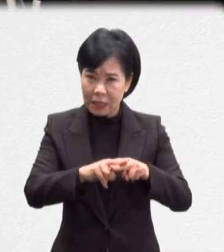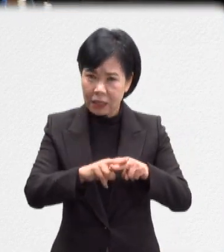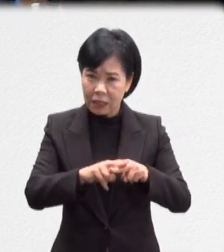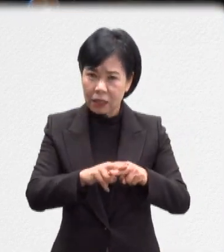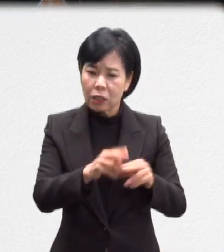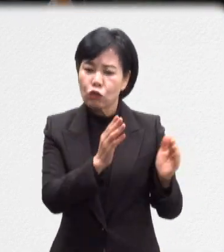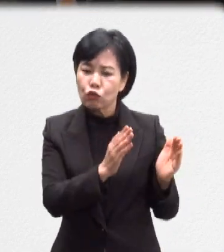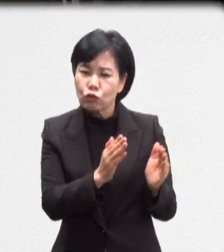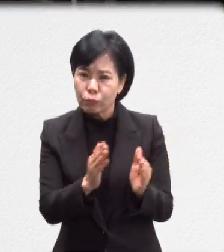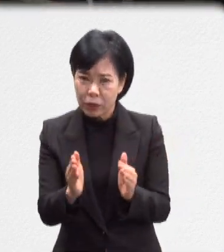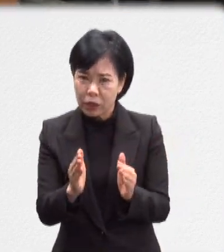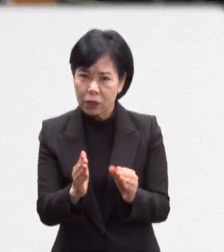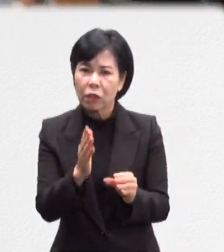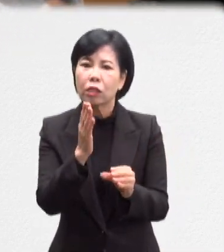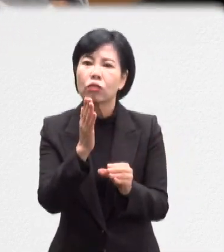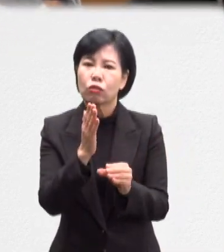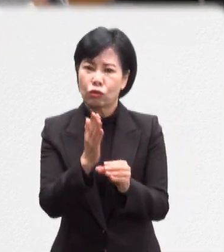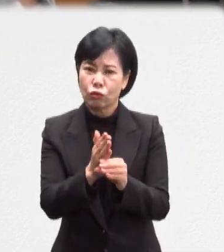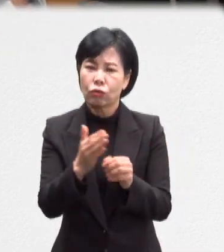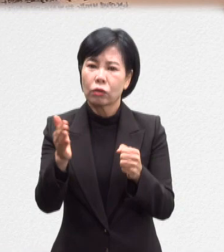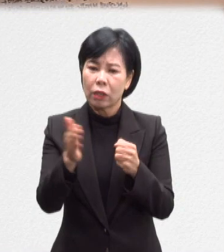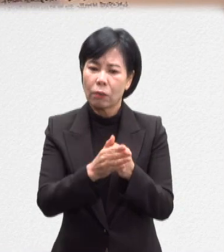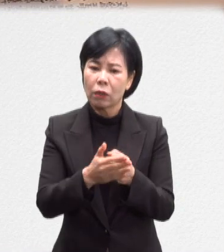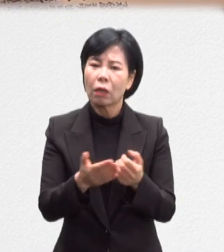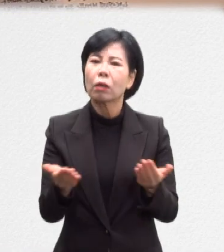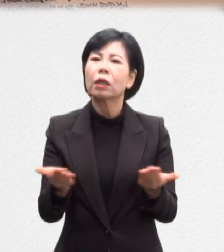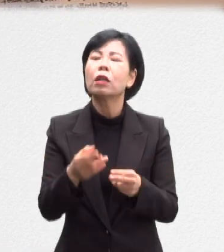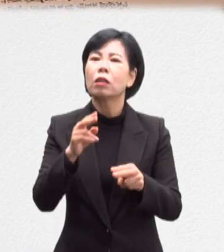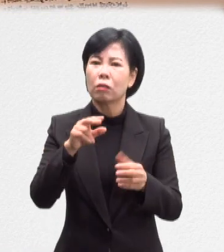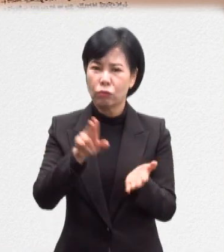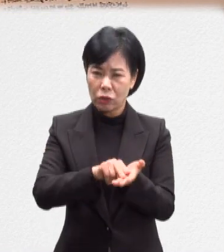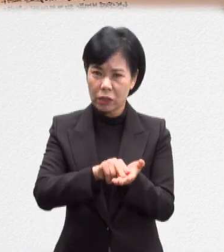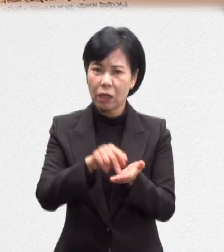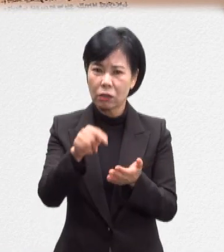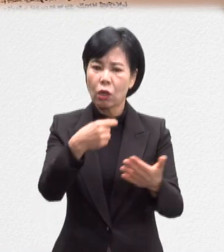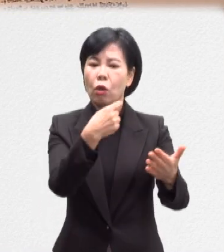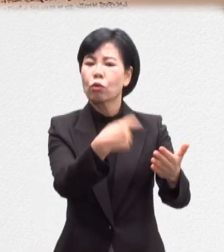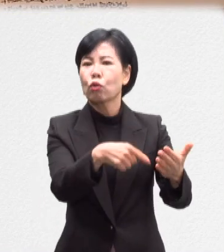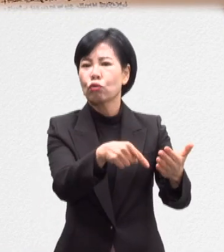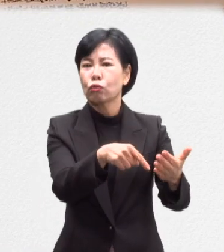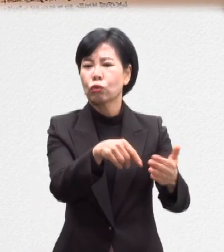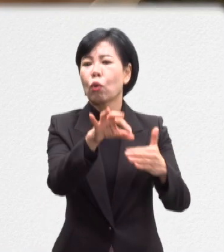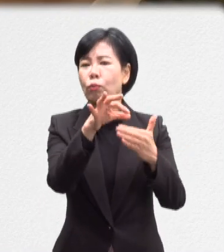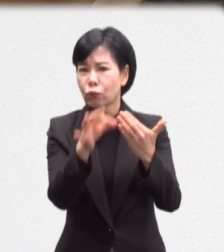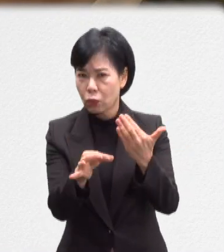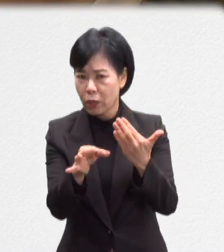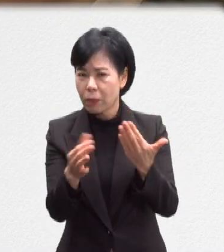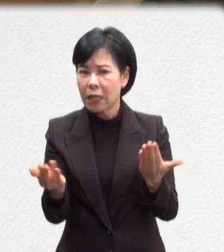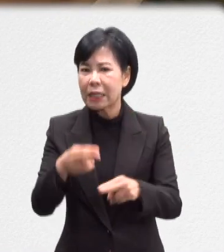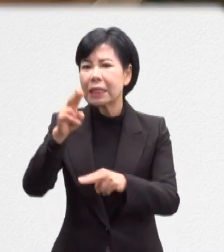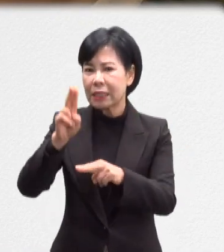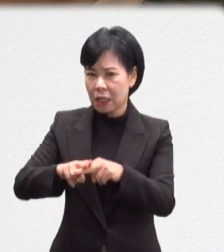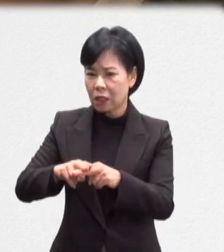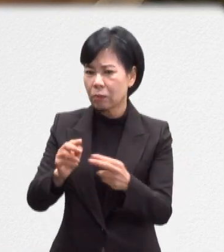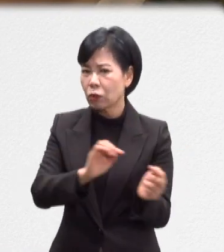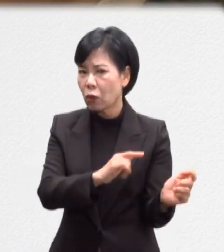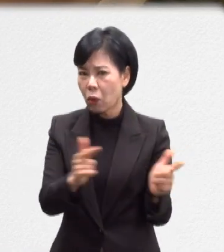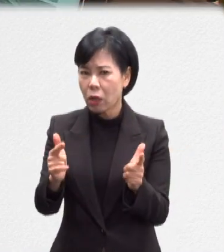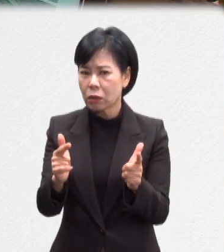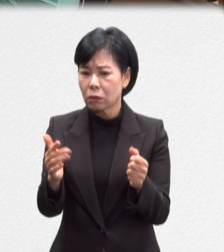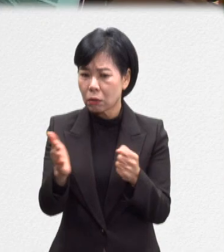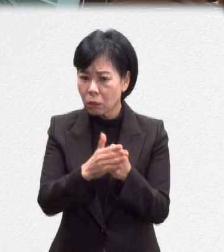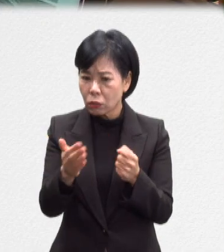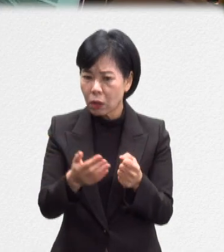일자리를 준비하는 그러니까 뭐 취업 자격증을 따야 된다든지 아니면 교육 관련된 프로그램을 찾든지 이런 것들을 찾기 위해서라도 나가야